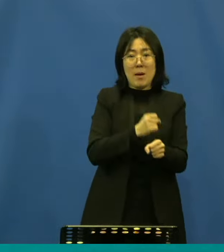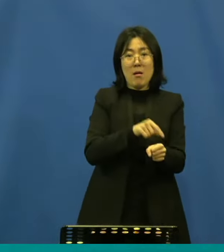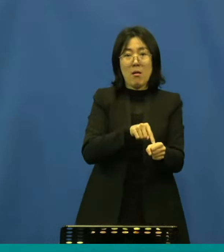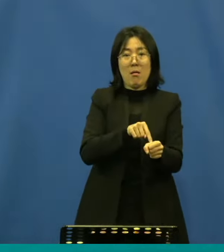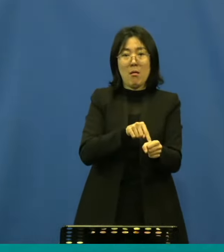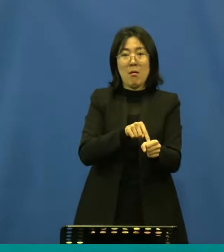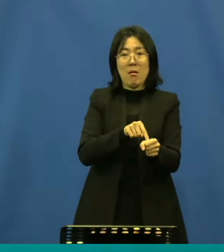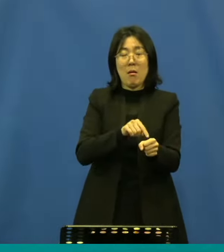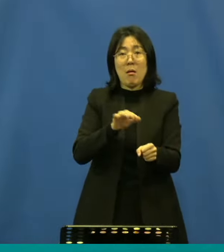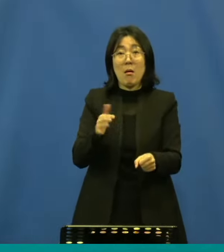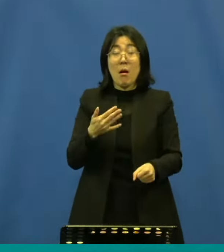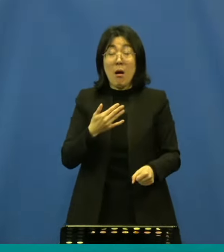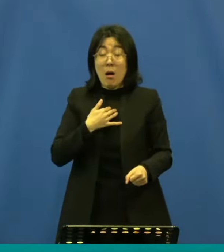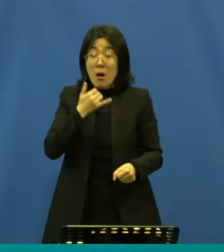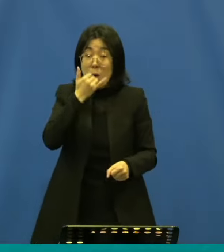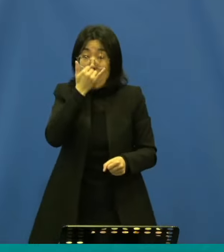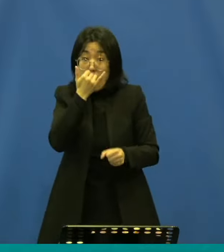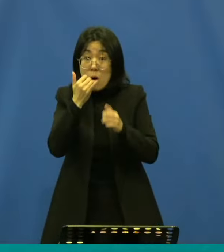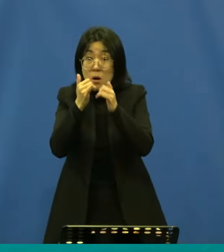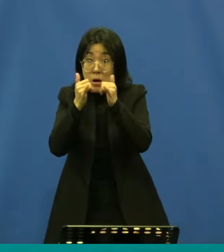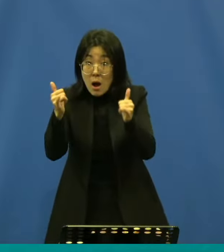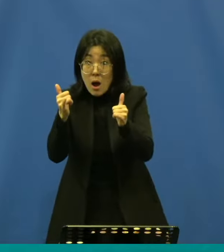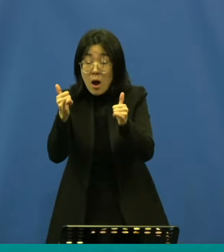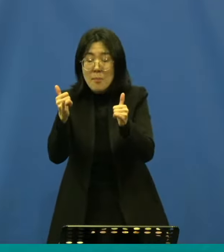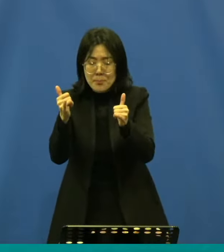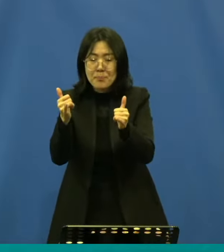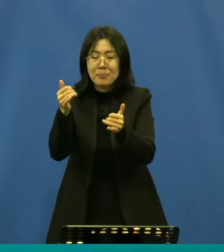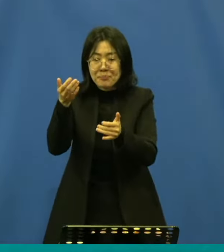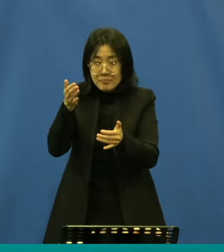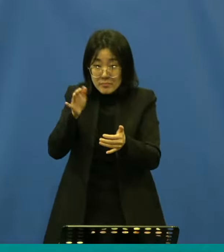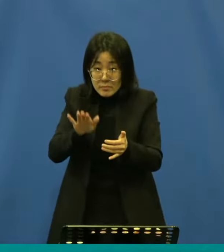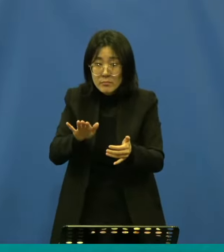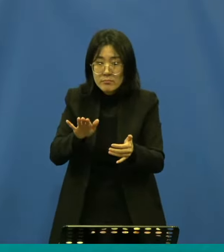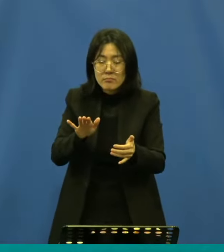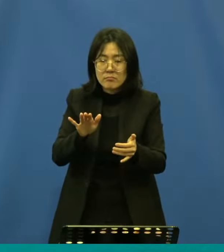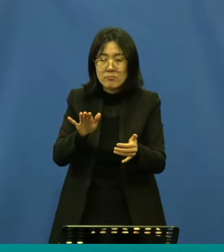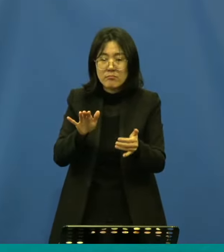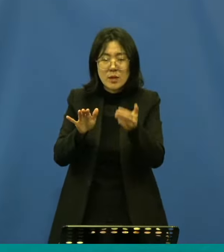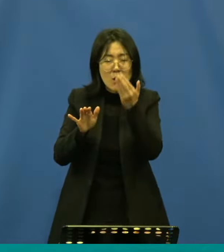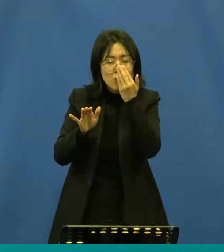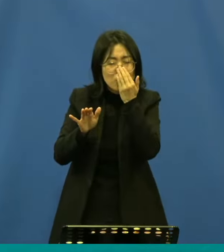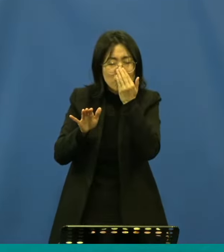사는데 유대인인데도 불구하고 자기는 독일인보다 더 독일인으로 살고자 했다.